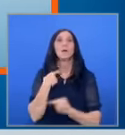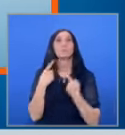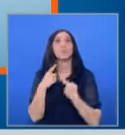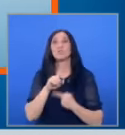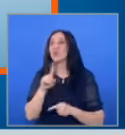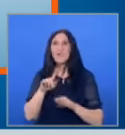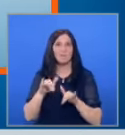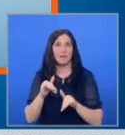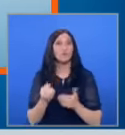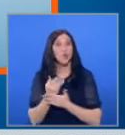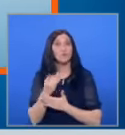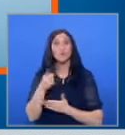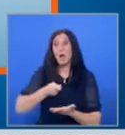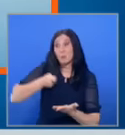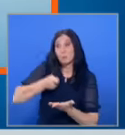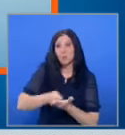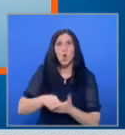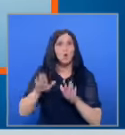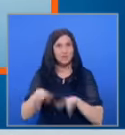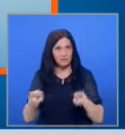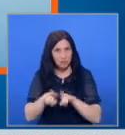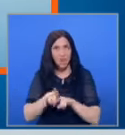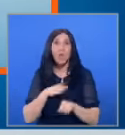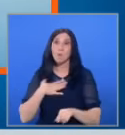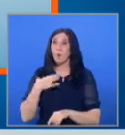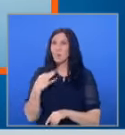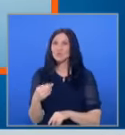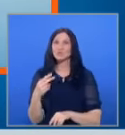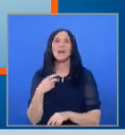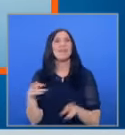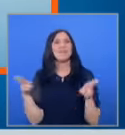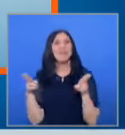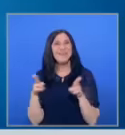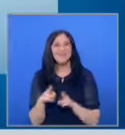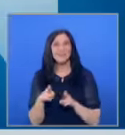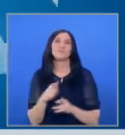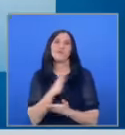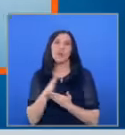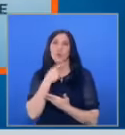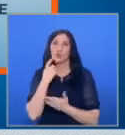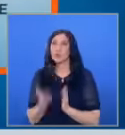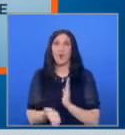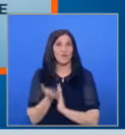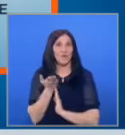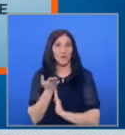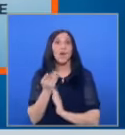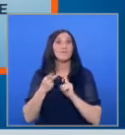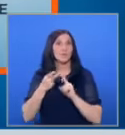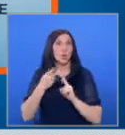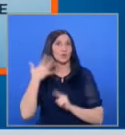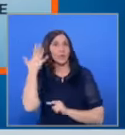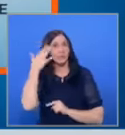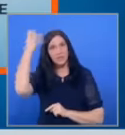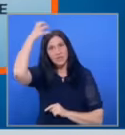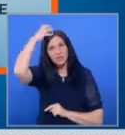не бъде приет нов. Тогава разплащанията остават същите, но има опасност дефицитът в края на годината да нарасне. При втората хипотеза държавата попада в